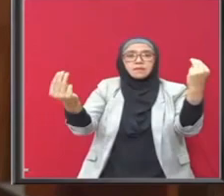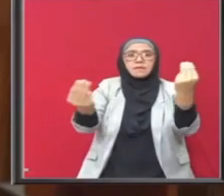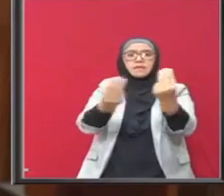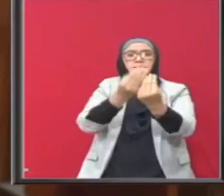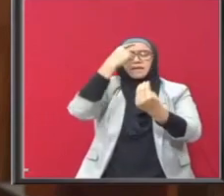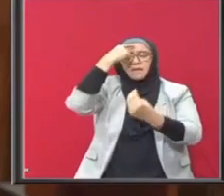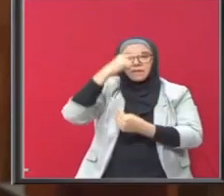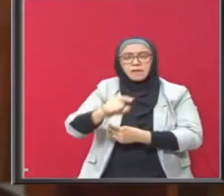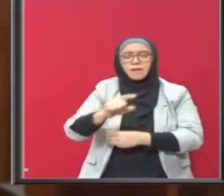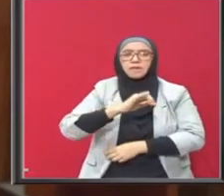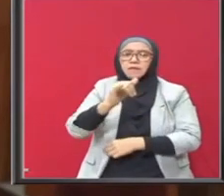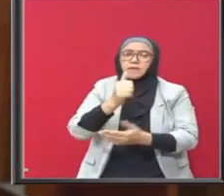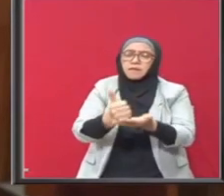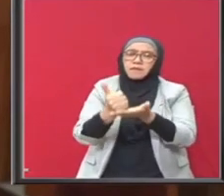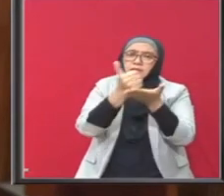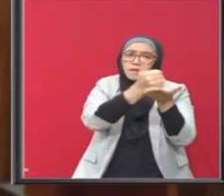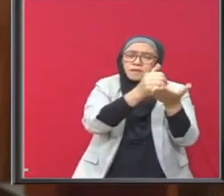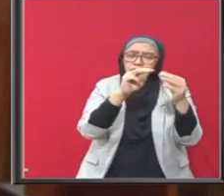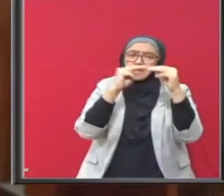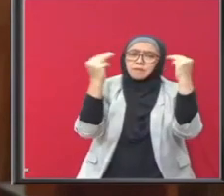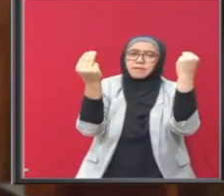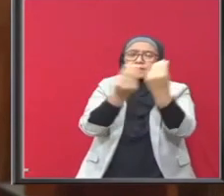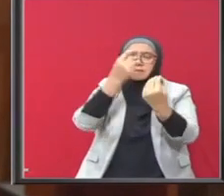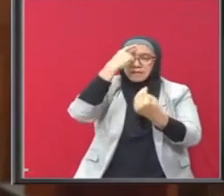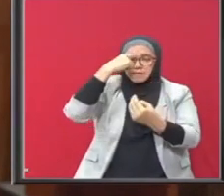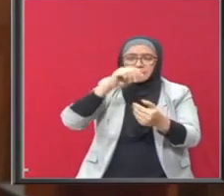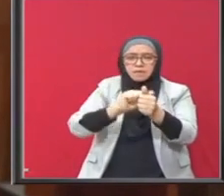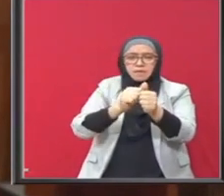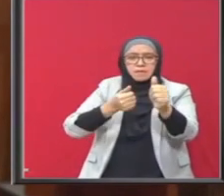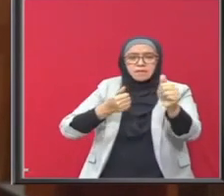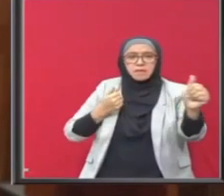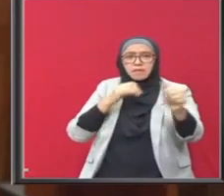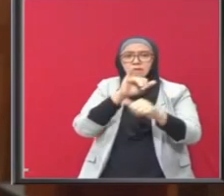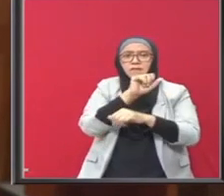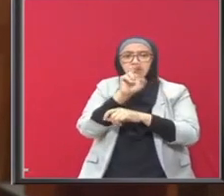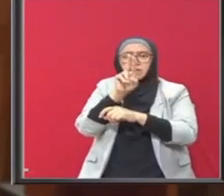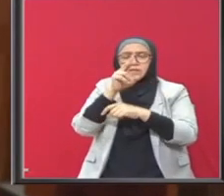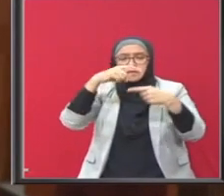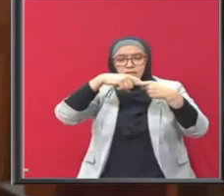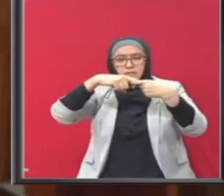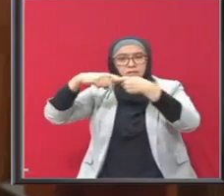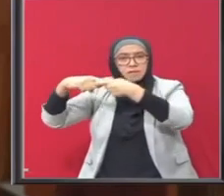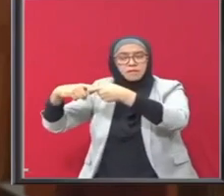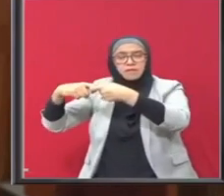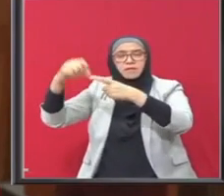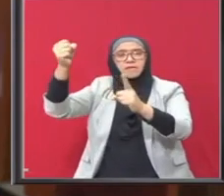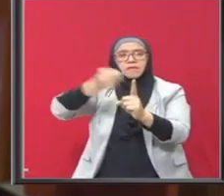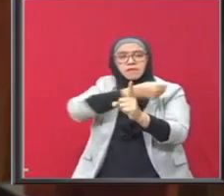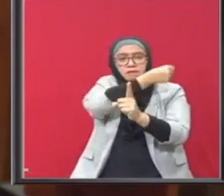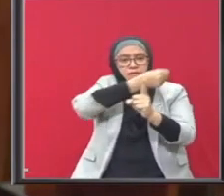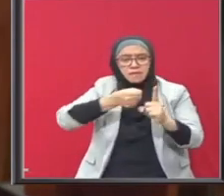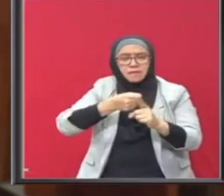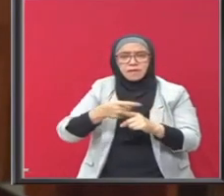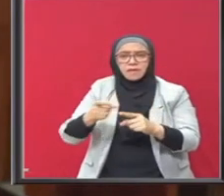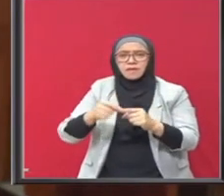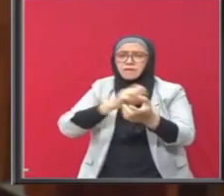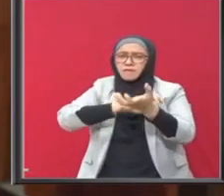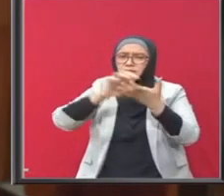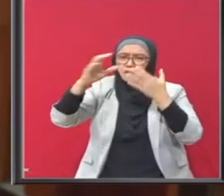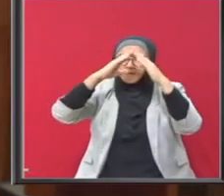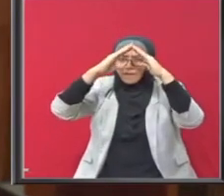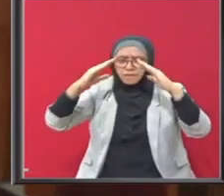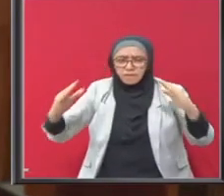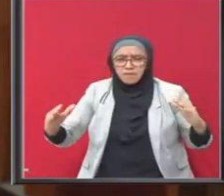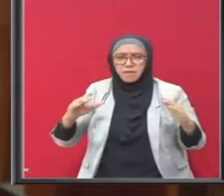kita membantu masyarakat untuk kita menghindari isu terutama berkaitan dengan isu peneraan isu ganas rumah tangga